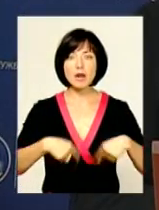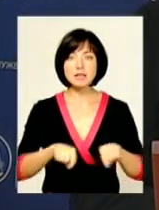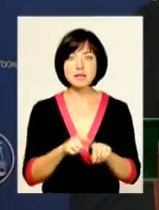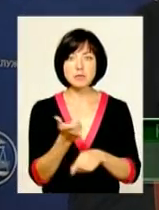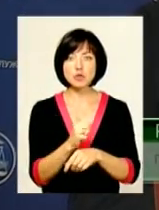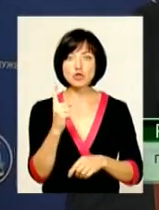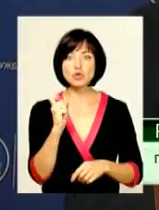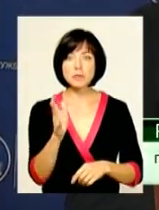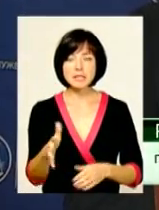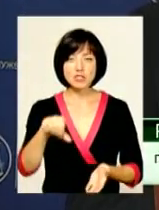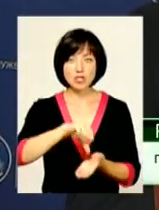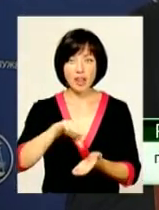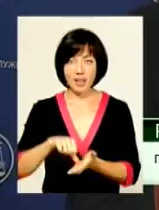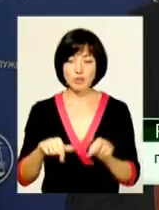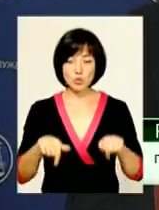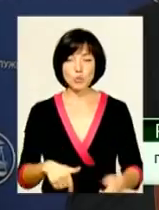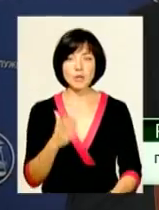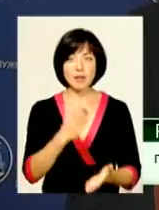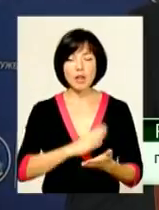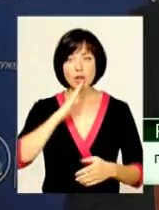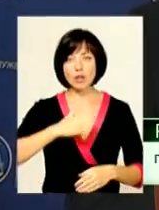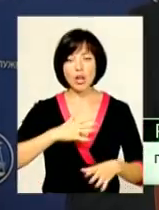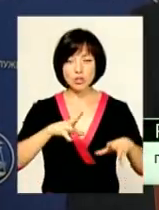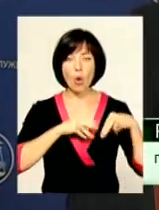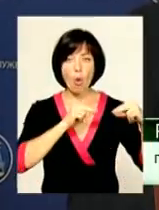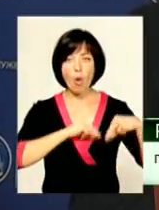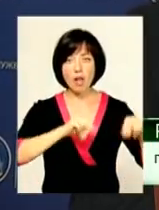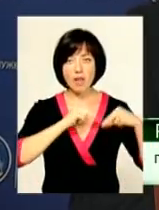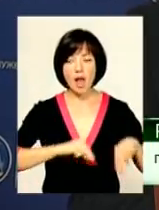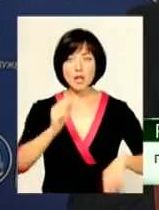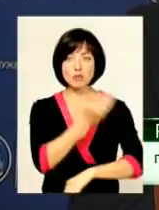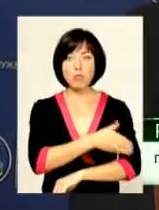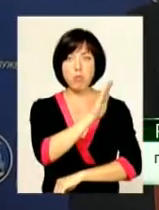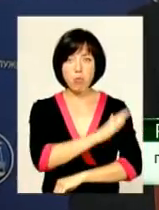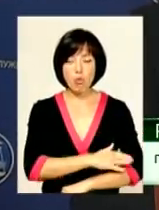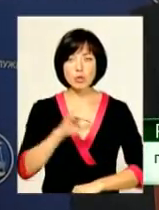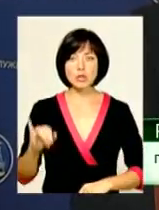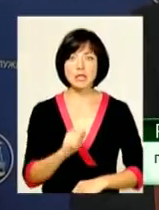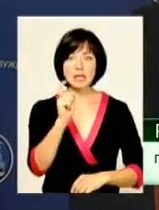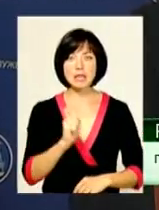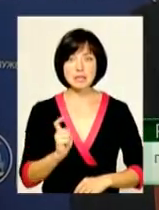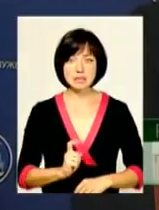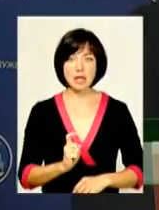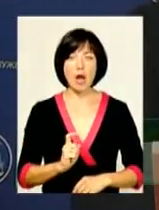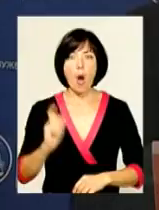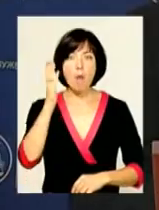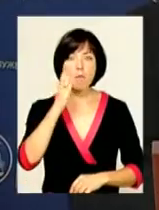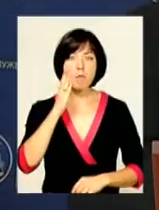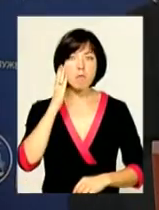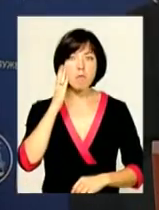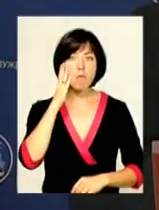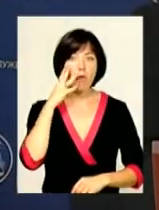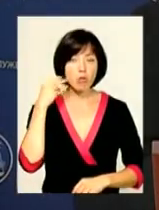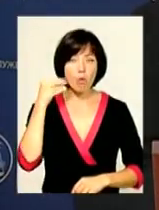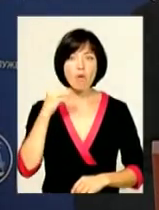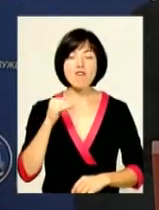150 членів. І от тут сьогодні присутні наші колеги із Польщі, із Молдови,